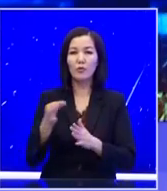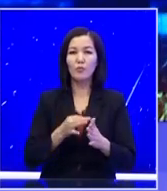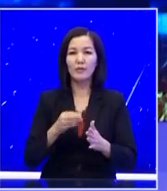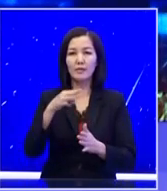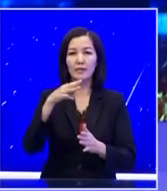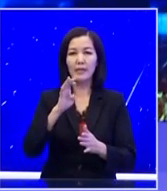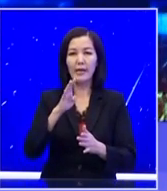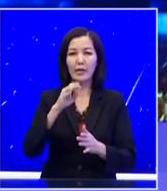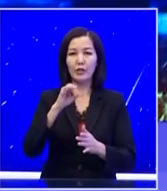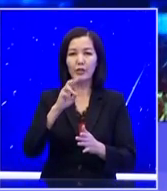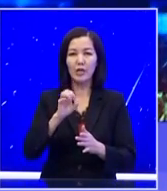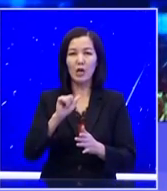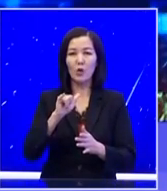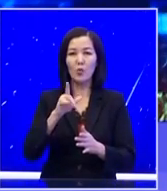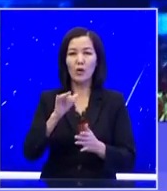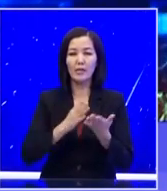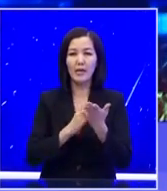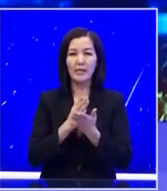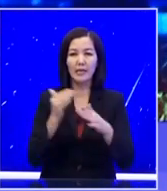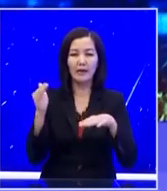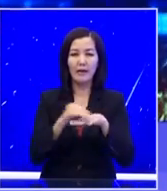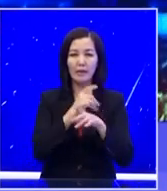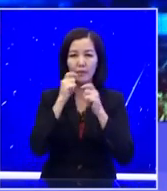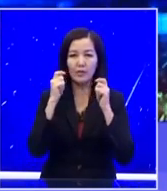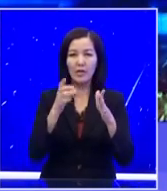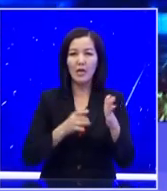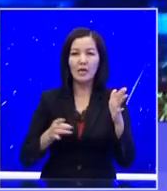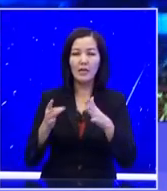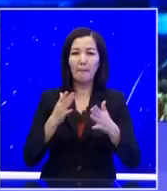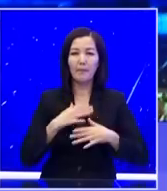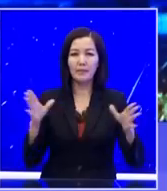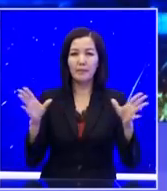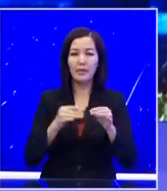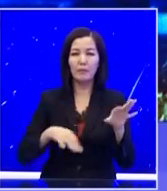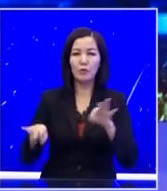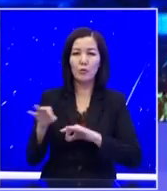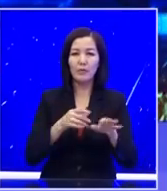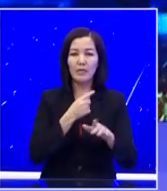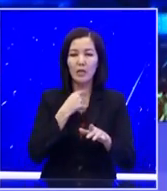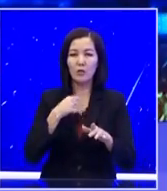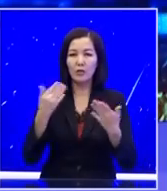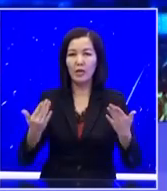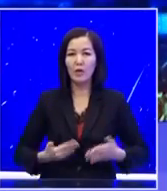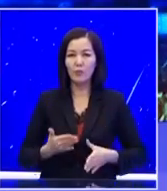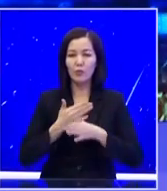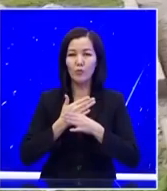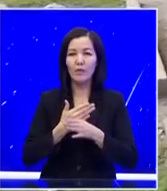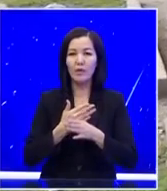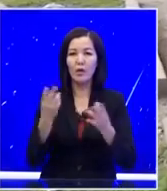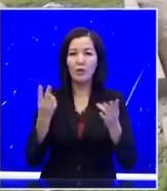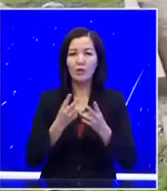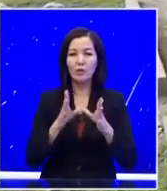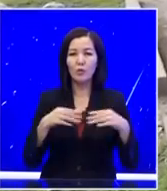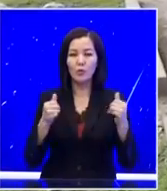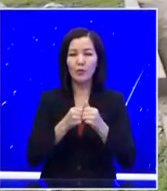Облыстағы тәжік-ауған соғысының ардагерлері қайырымдылық жасады. Республикалық біз біргеміз жобасы аясында Талдықорғандағы әлеуметтік көмекке